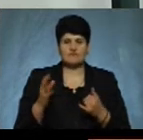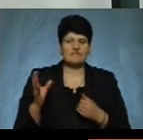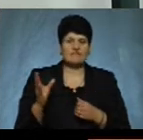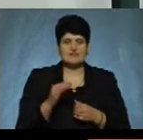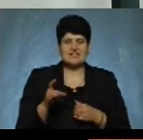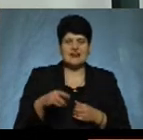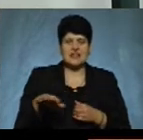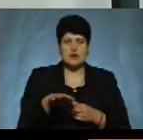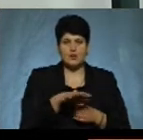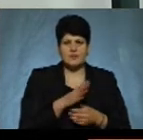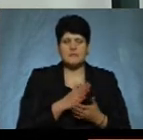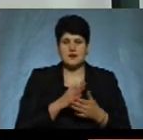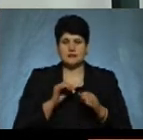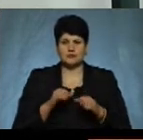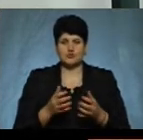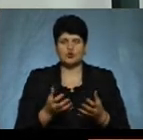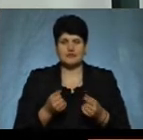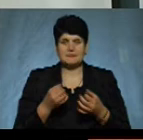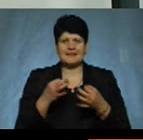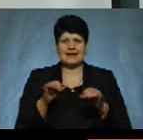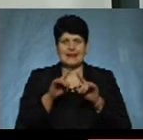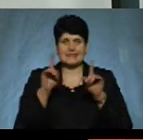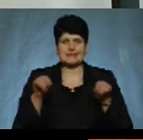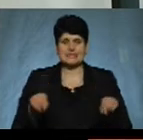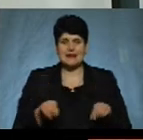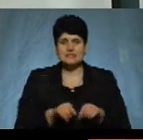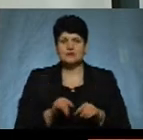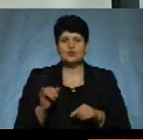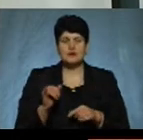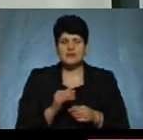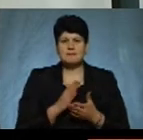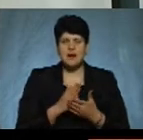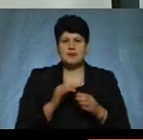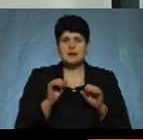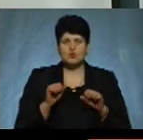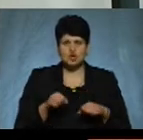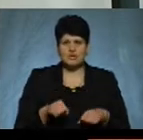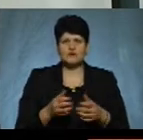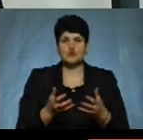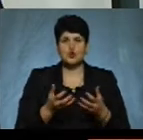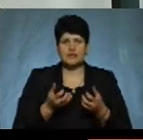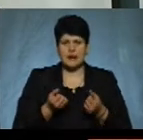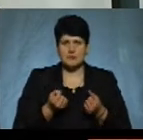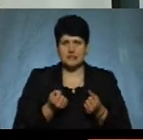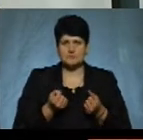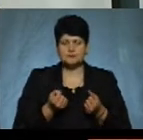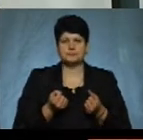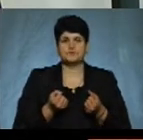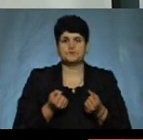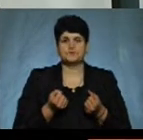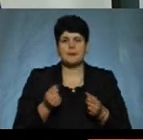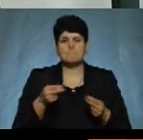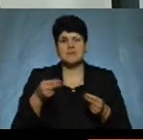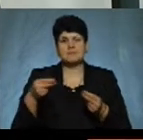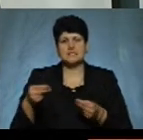регіони мали можливість отримати ліцензію і, відповідно, мали можливість отримати,